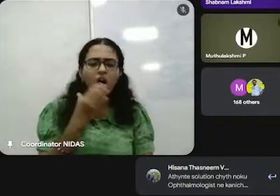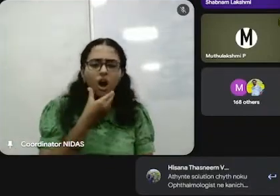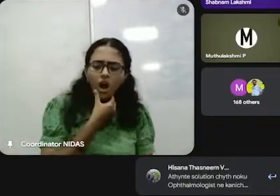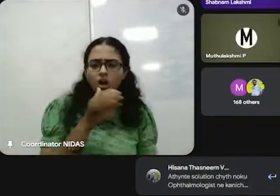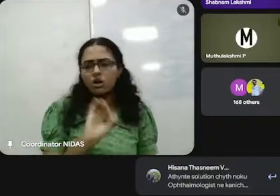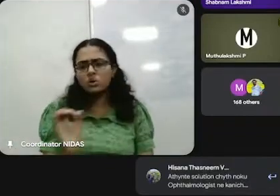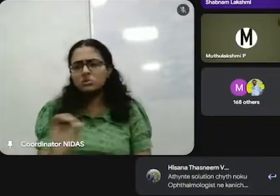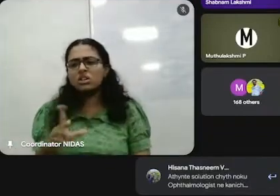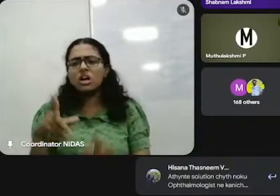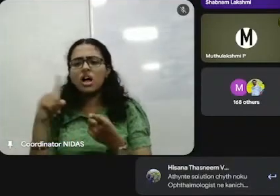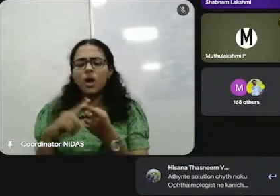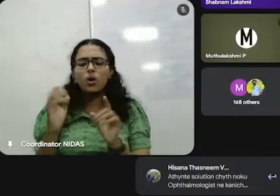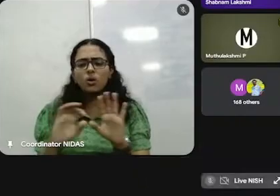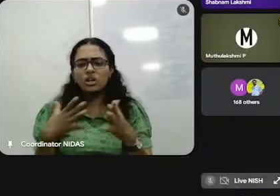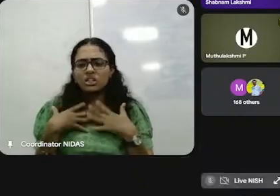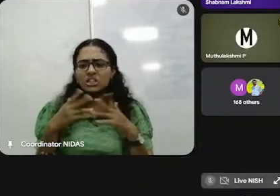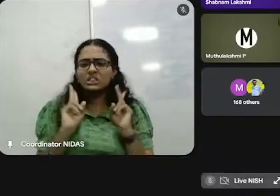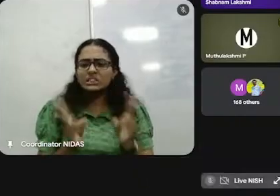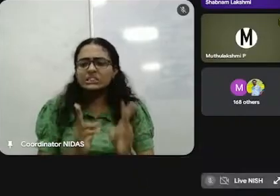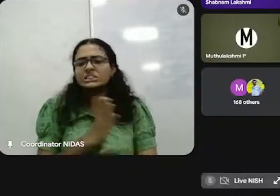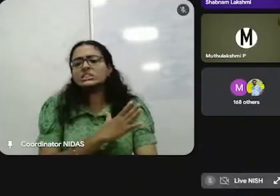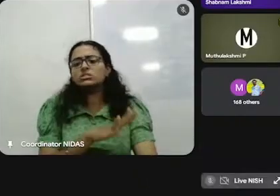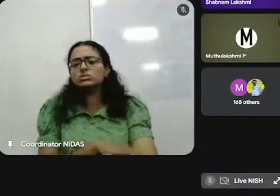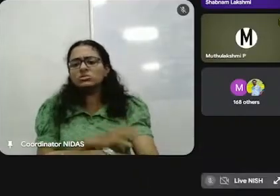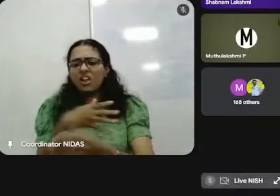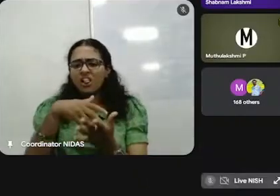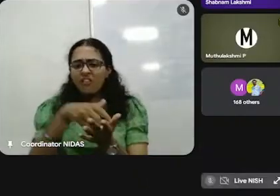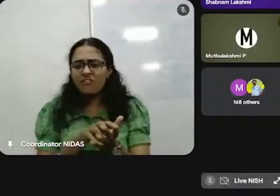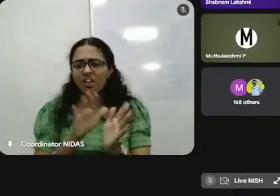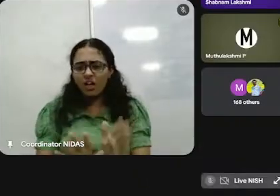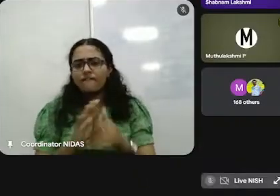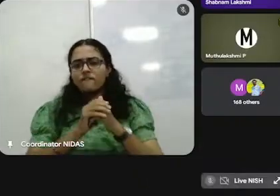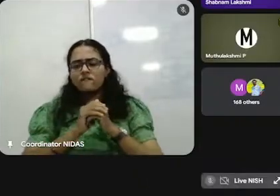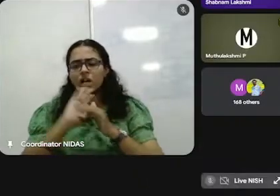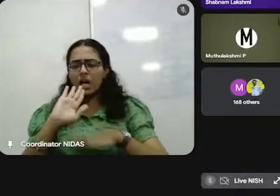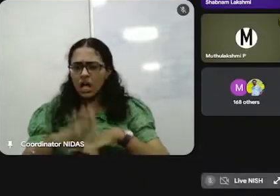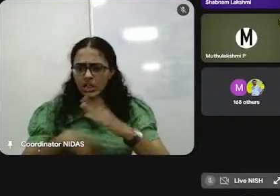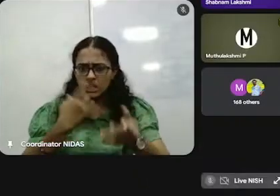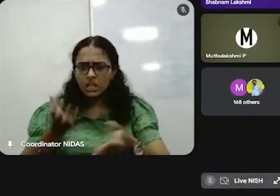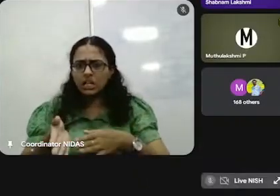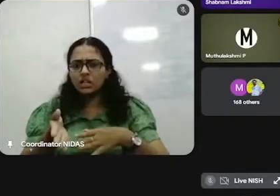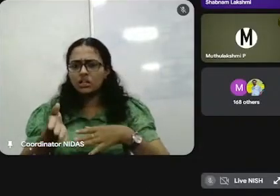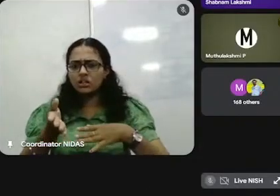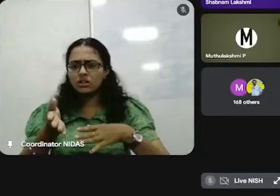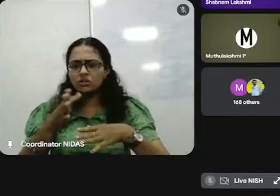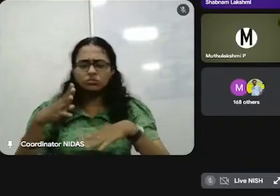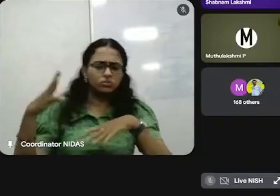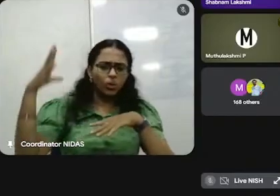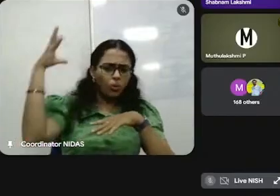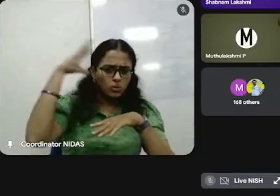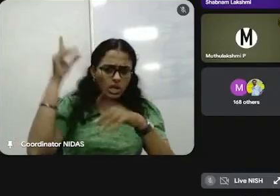ഒന്നും ചെയ്തില്ല. പക്ഷെ ഈ ഒരു മരവിച്ചൊരവസ്ഥ മാത്രമേ ഉണ്ടായിരുന്നുള്ളൂ പേഷ്യന്റിന്. അത് കഴിഞ്ഞ് ഒരു ഉച്ചയ്ക്ക് നടന്ന